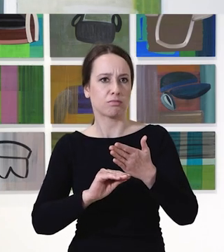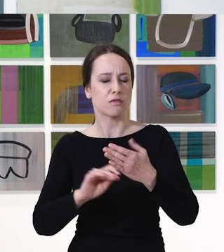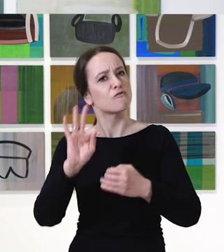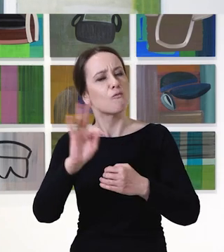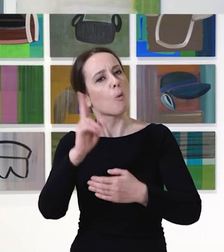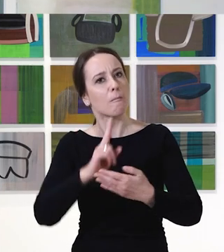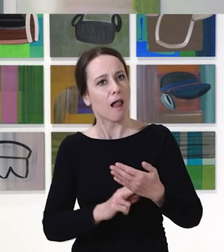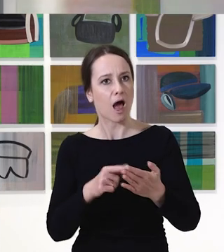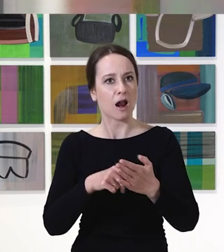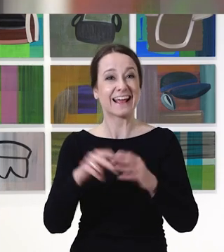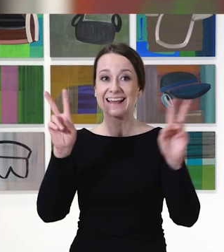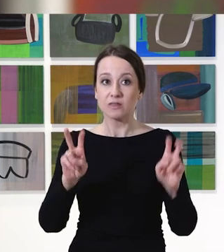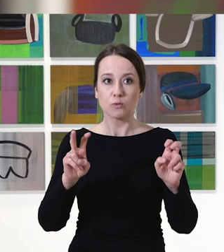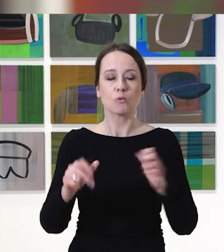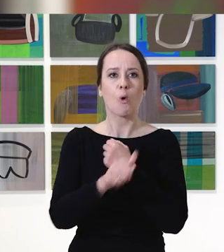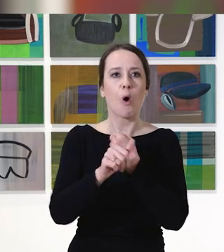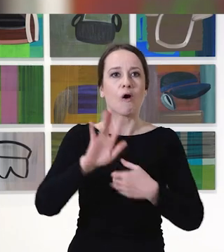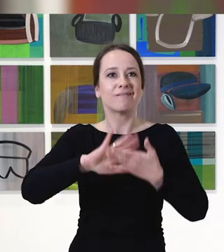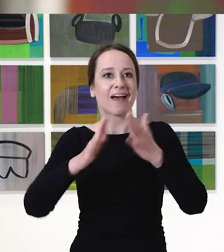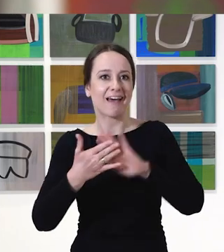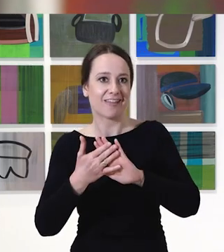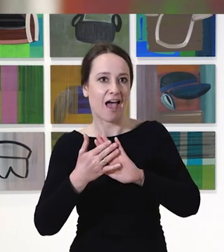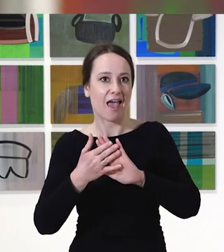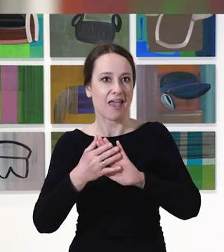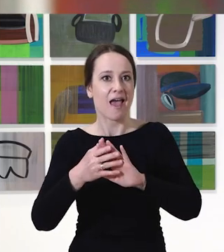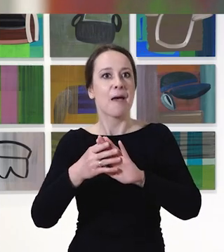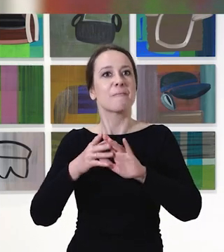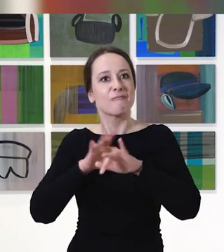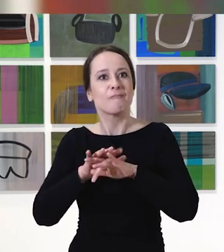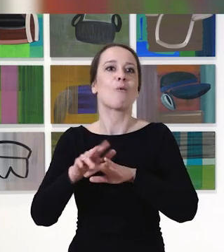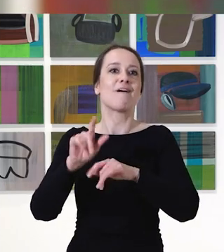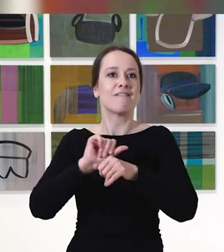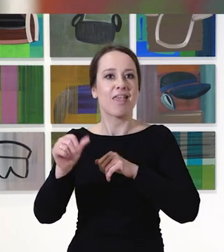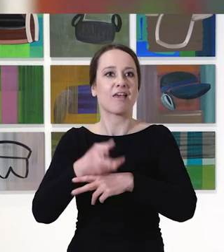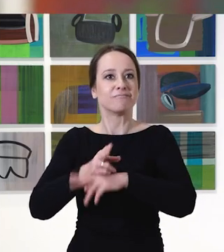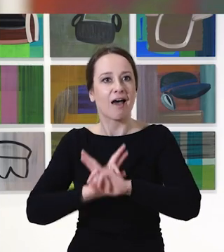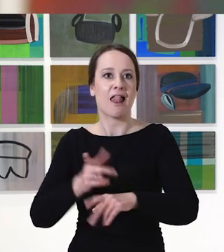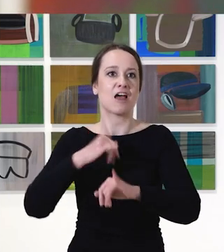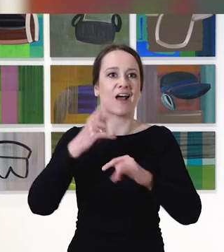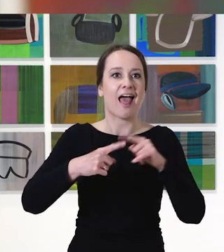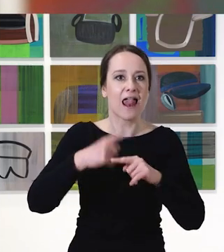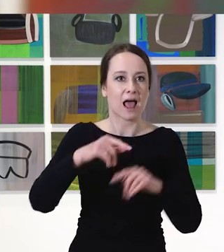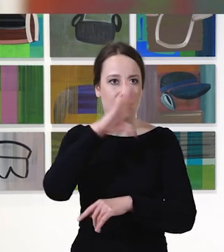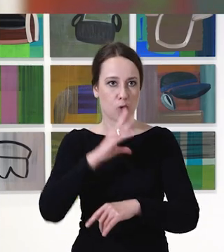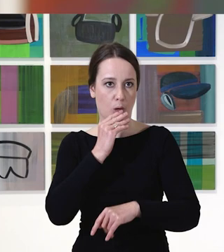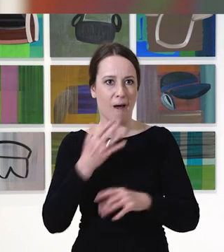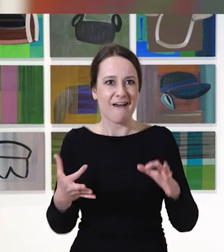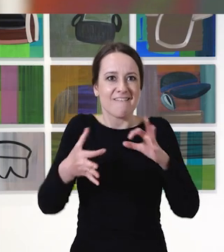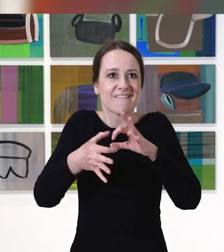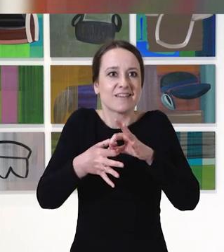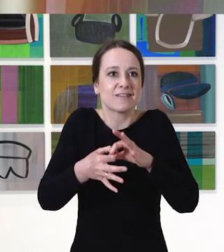ten tytuł odnosi się do wzajemnej współzależności elementów obrazu tworzących taką wspólną